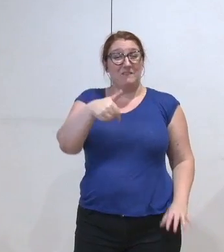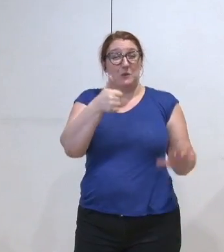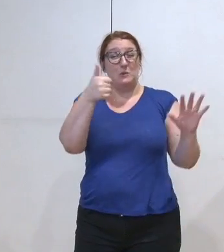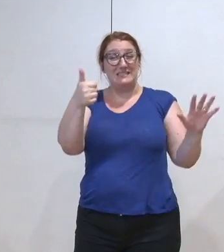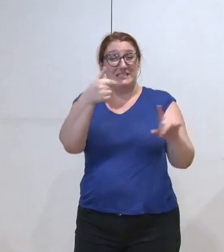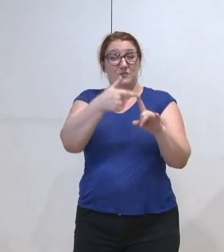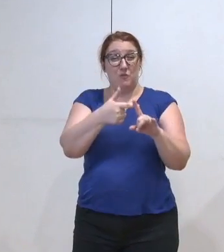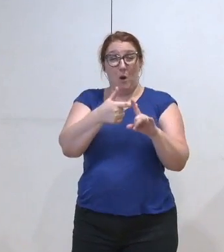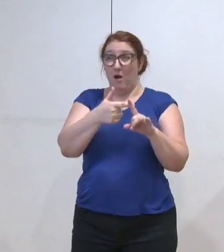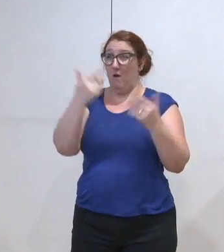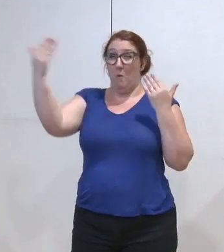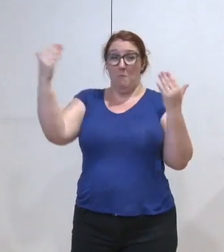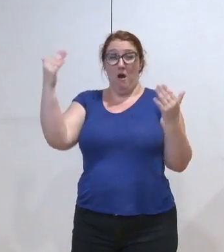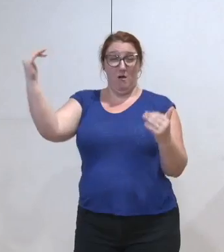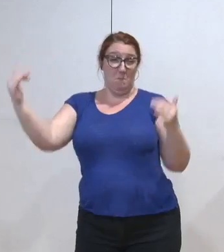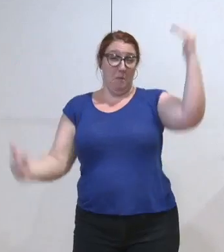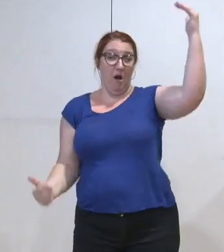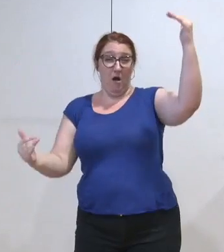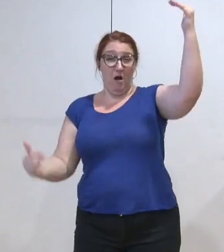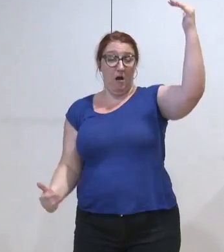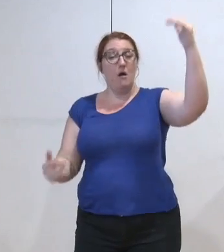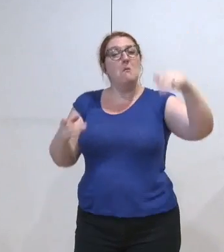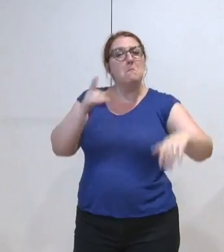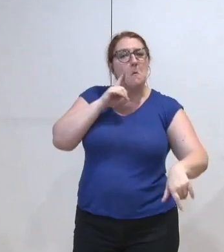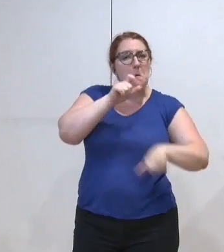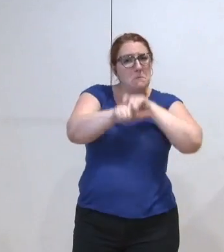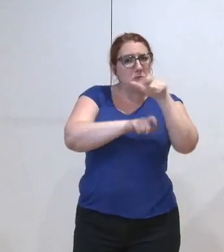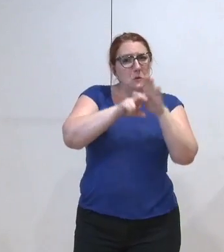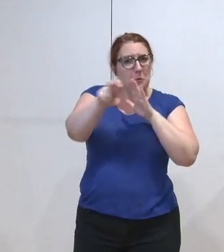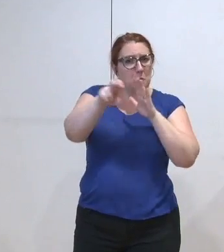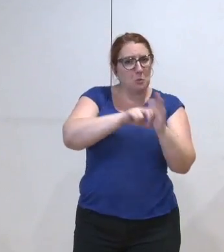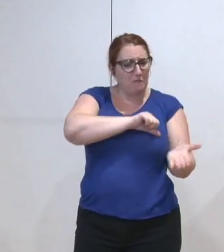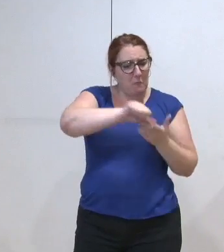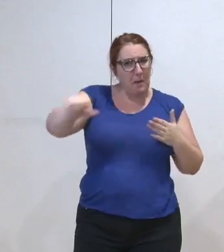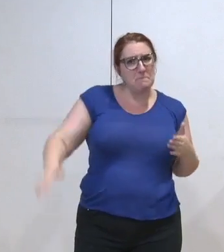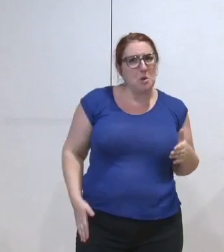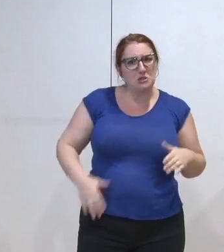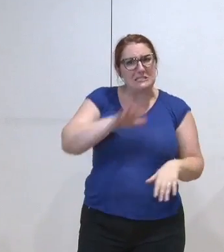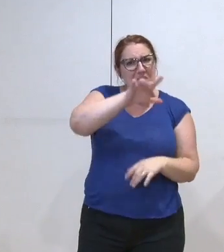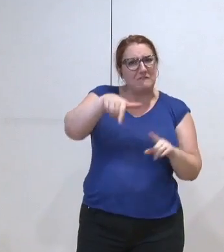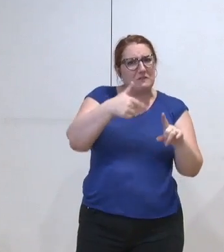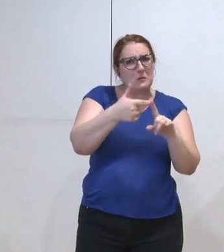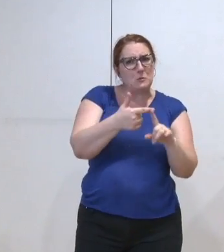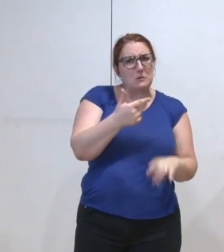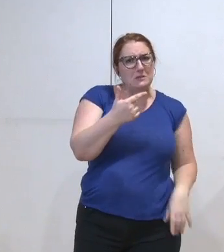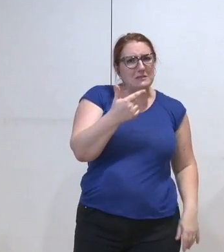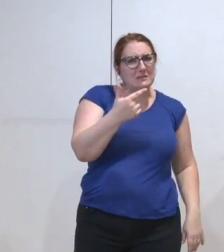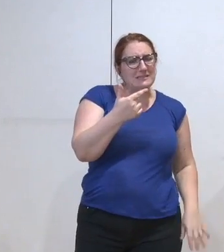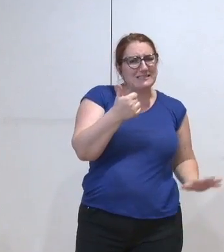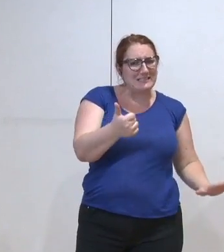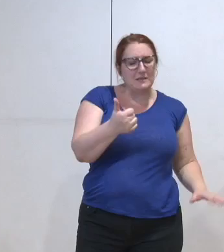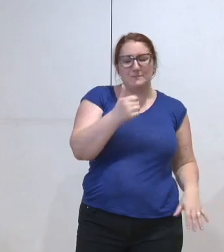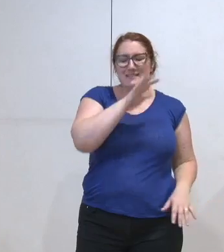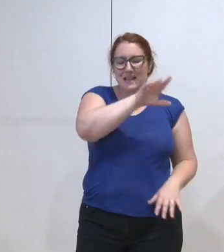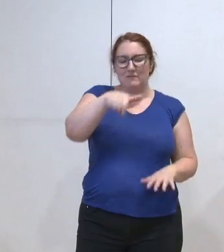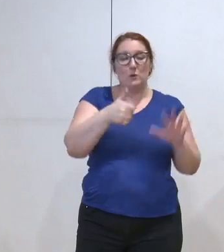de Lyon qu'est-ce qui justifie que les Grenoblois paient 5,6 fois plus cher que les Lyonnais alors que les